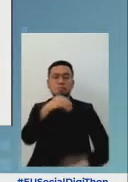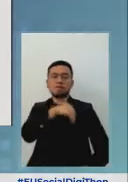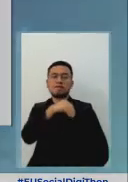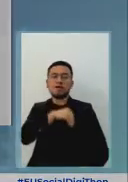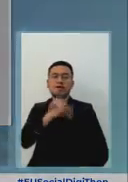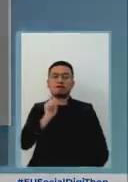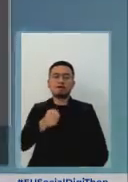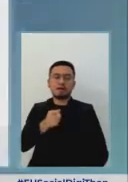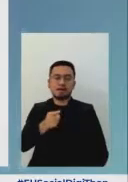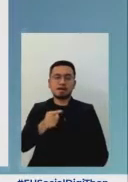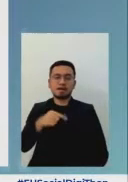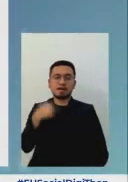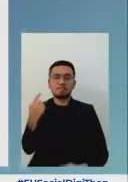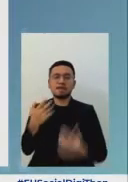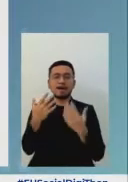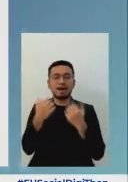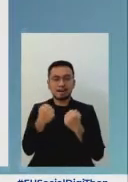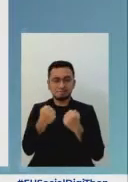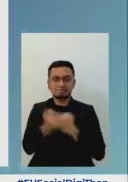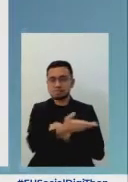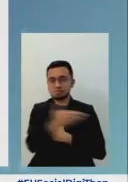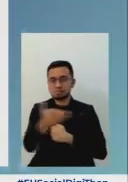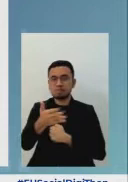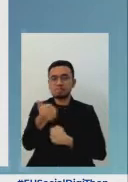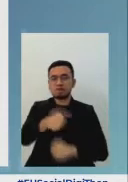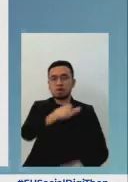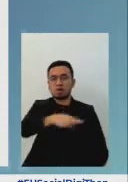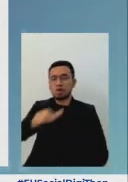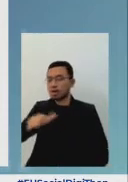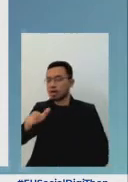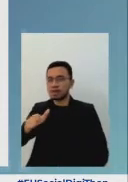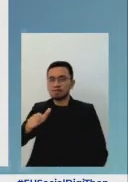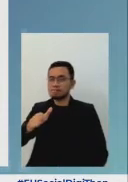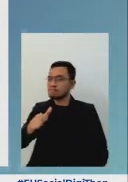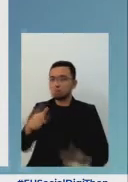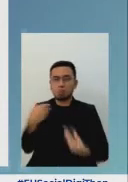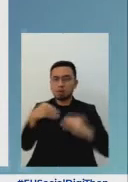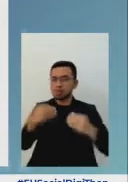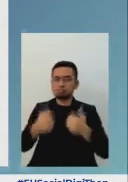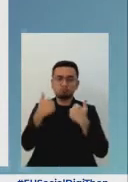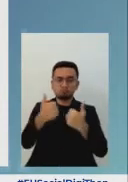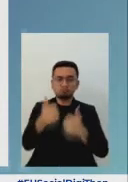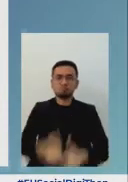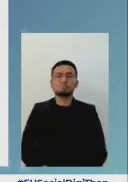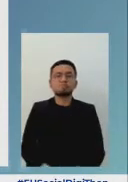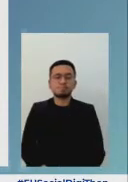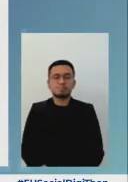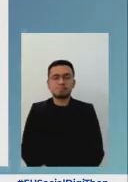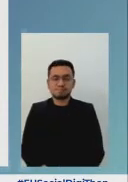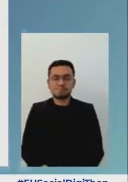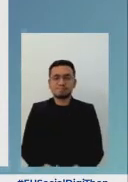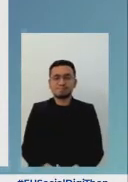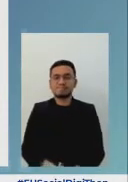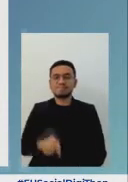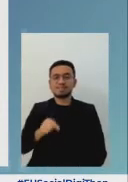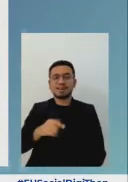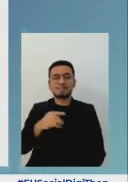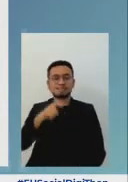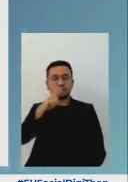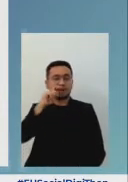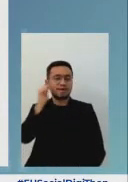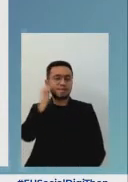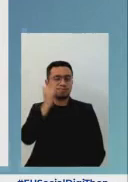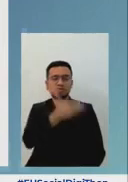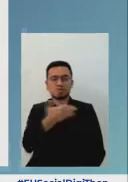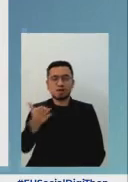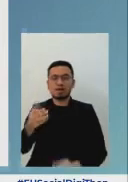untuk menjadi netizen unggul. Terima kasih Ibu, Bapak sekalian, saya serahkan kepada